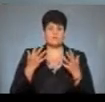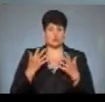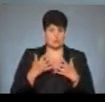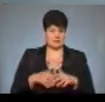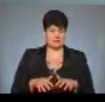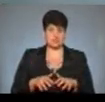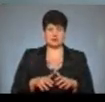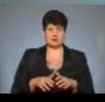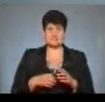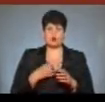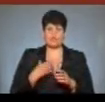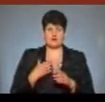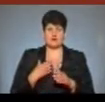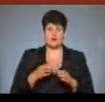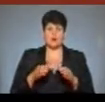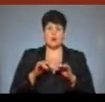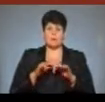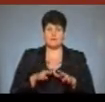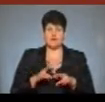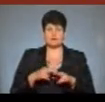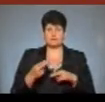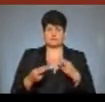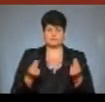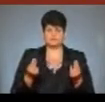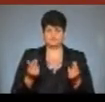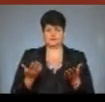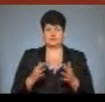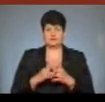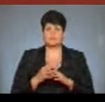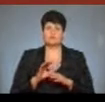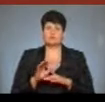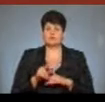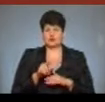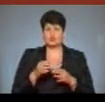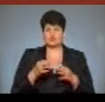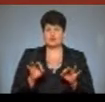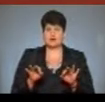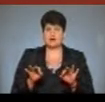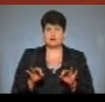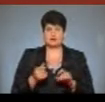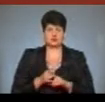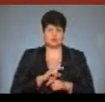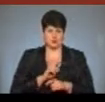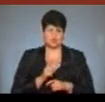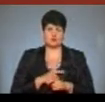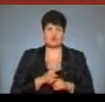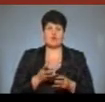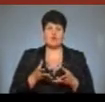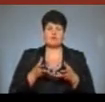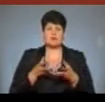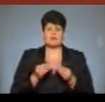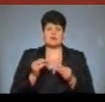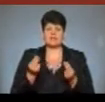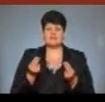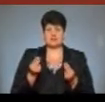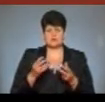автоматично страхові компанії відшкодовували аграріям. Тобто воно дозволяло десь не досить суттєво впливало на